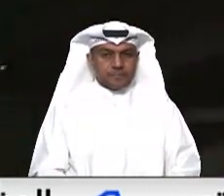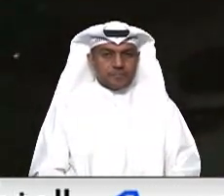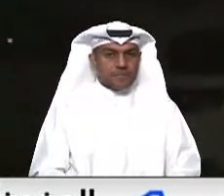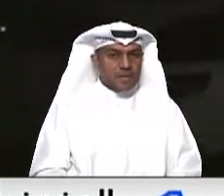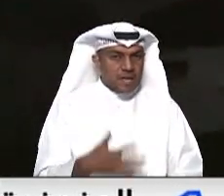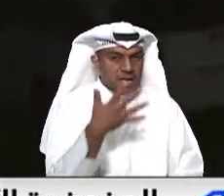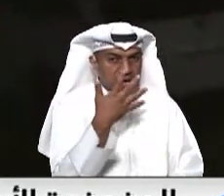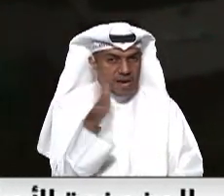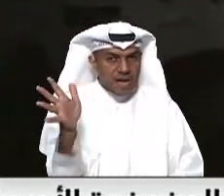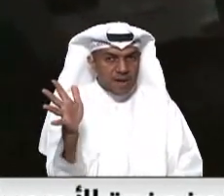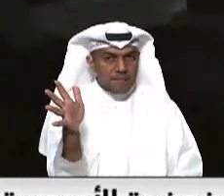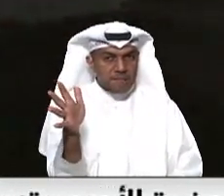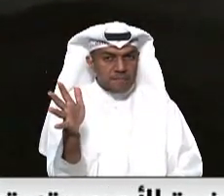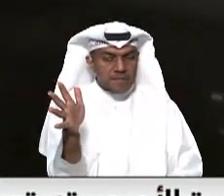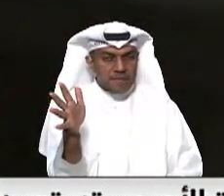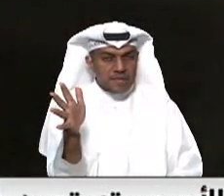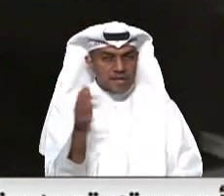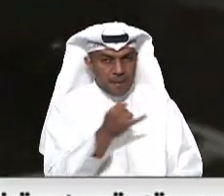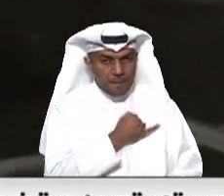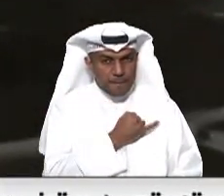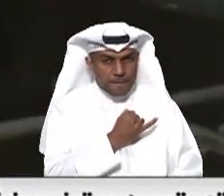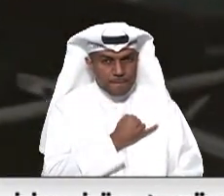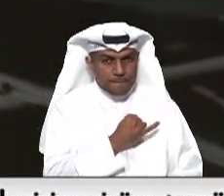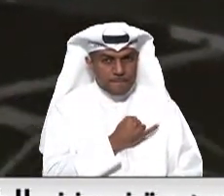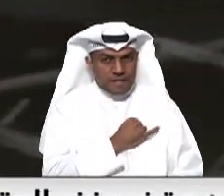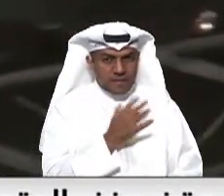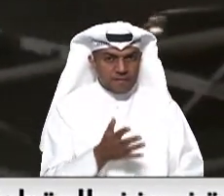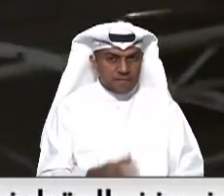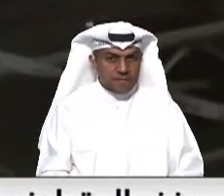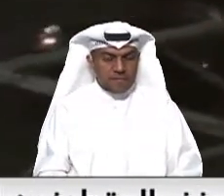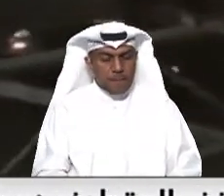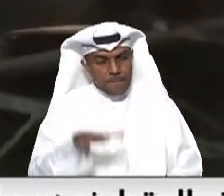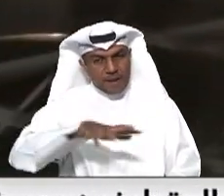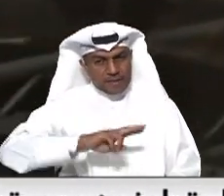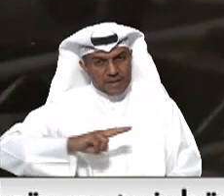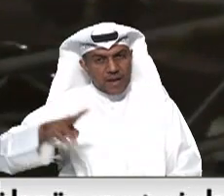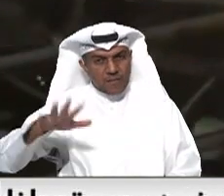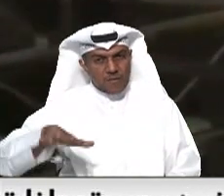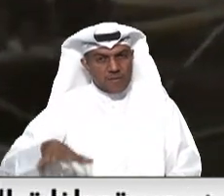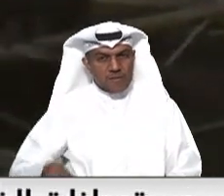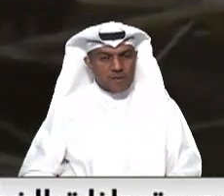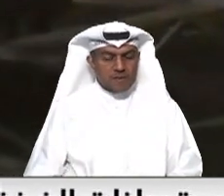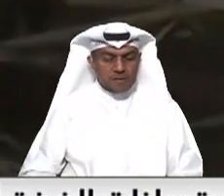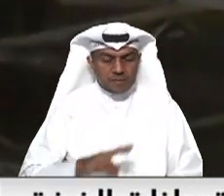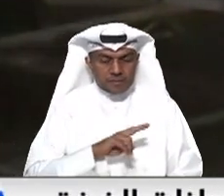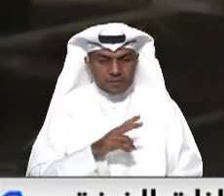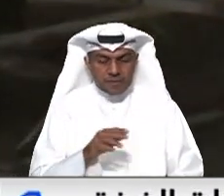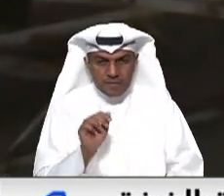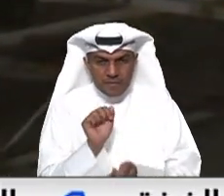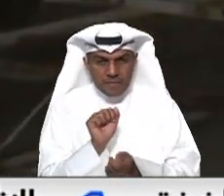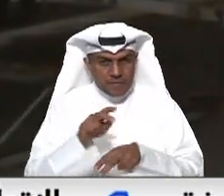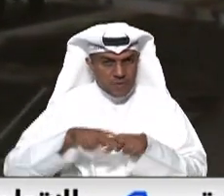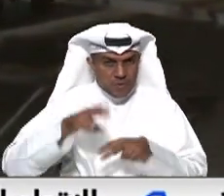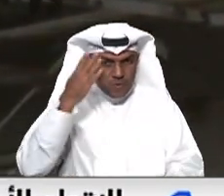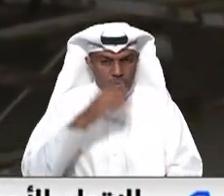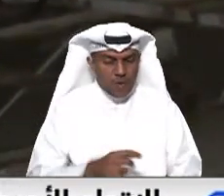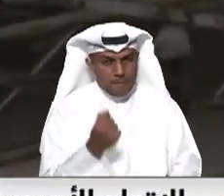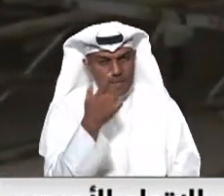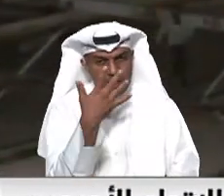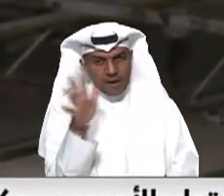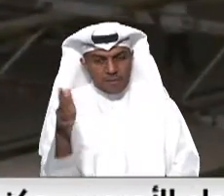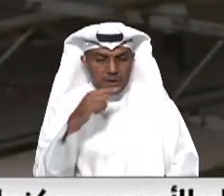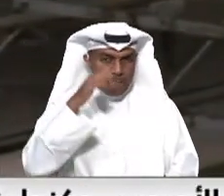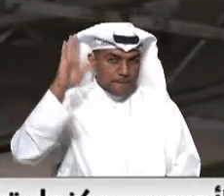50 إسرائيليا مدنيا ومن حملة الجنسيات مقابل 150 أسيرا فلسطينيا من